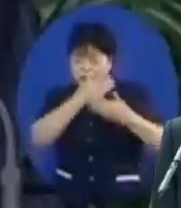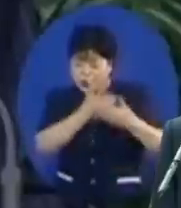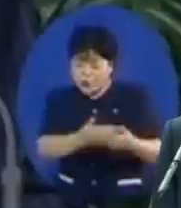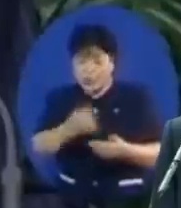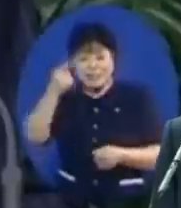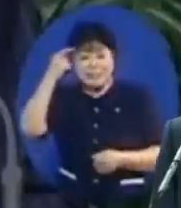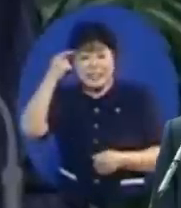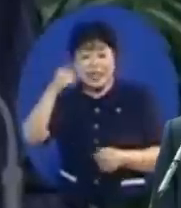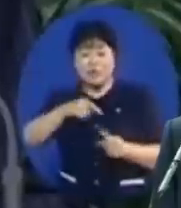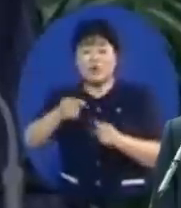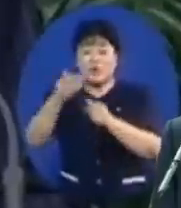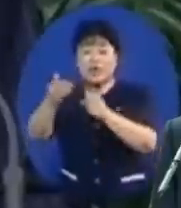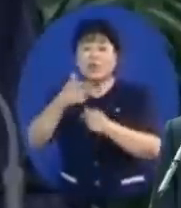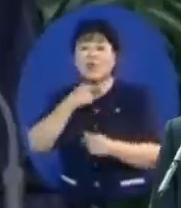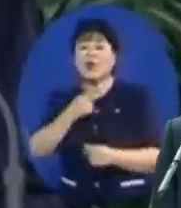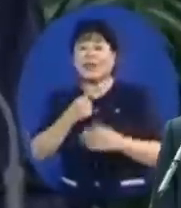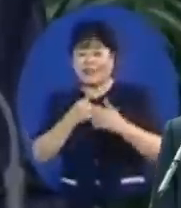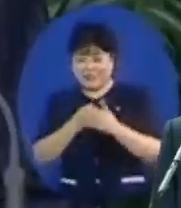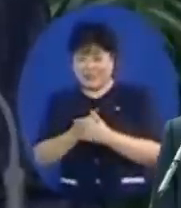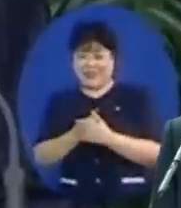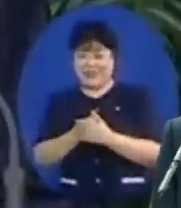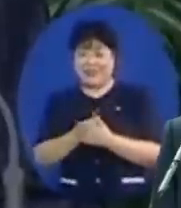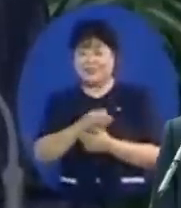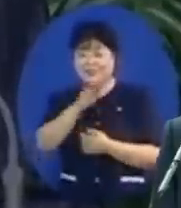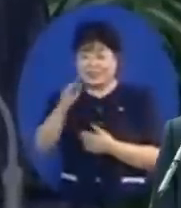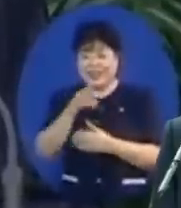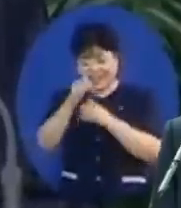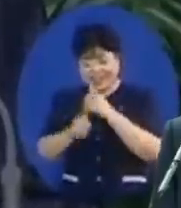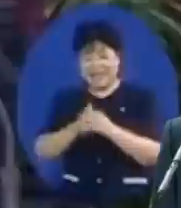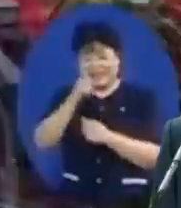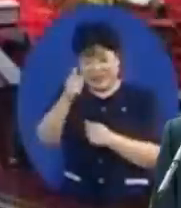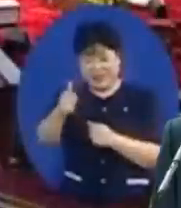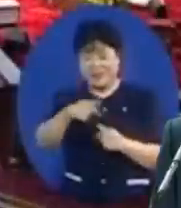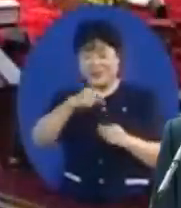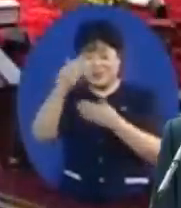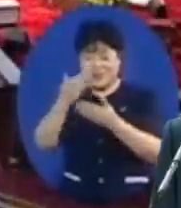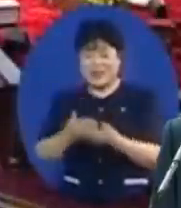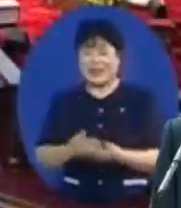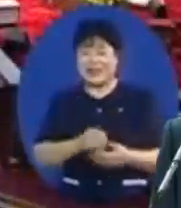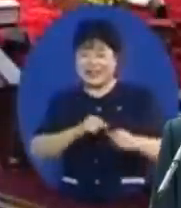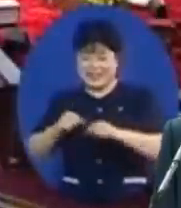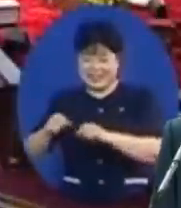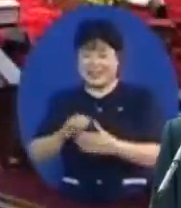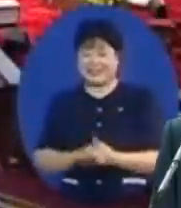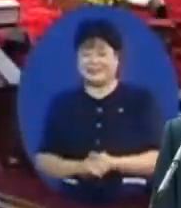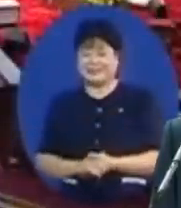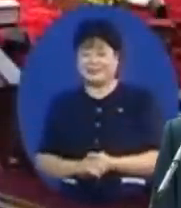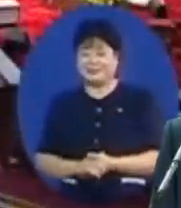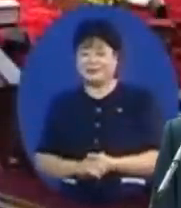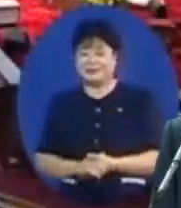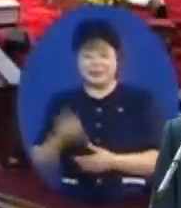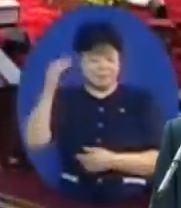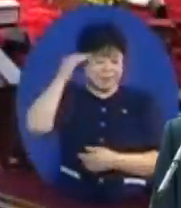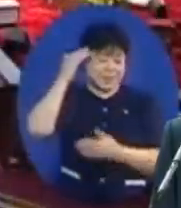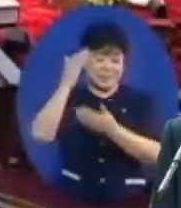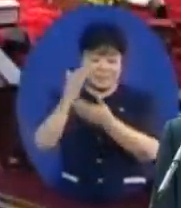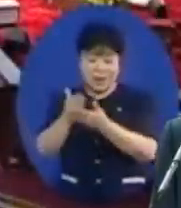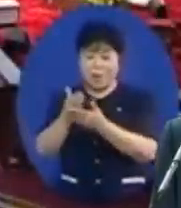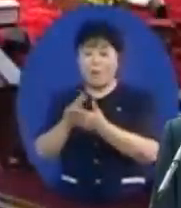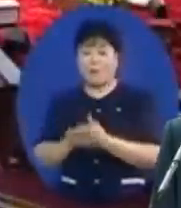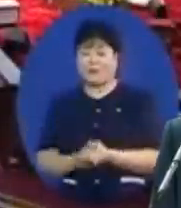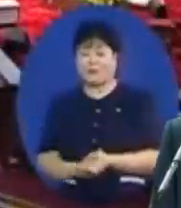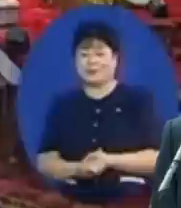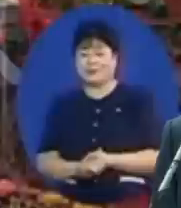느껴서 구원하시기를 원하시기 때문에 우리가 하나님의 구원의 역사에 걸림돌이 되어서는 안 되는